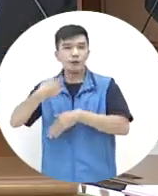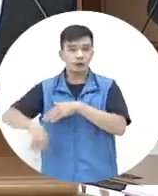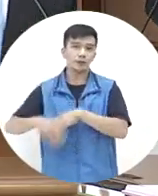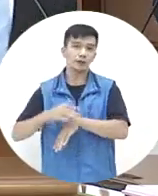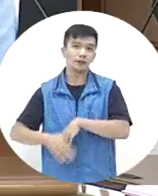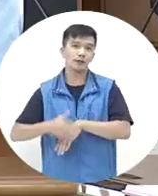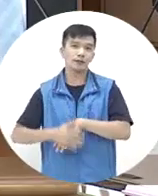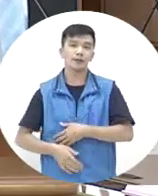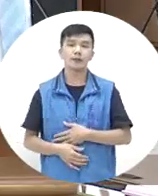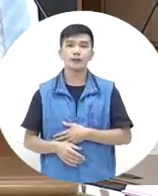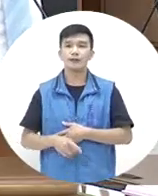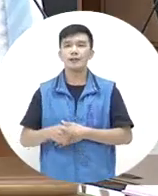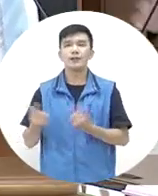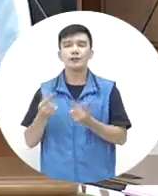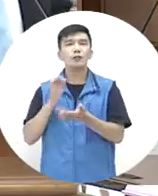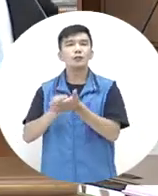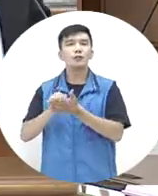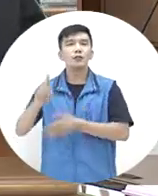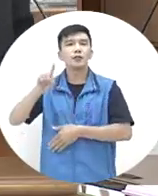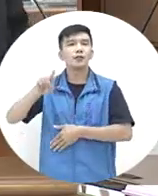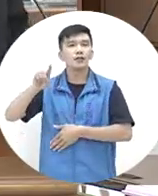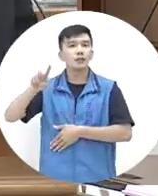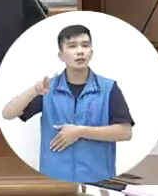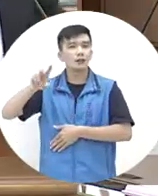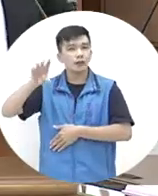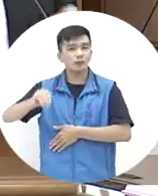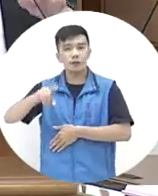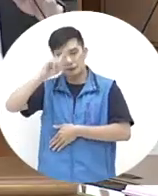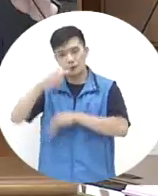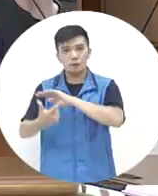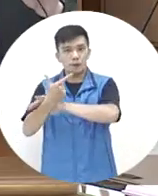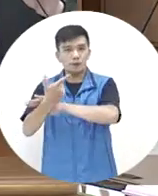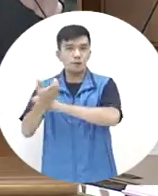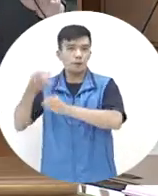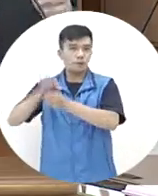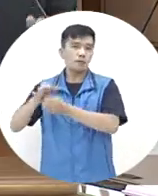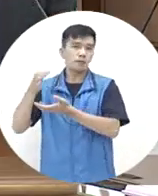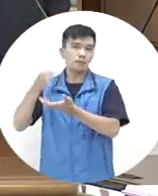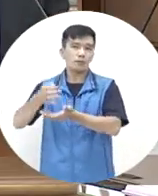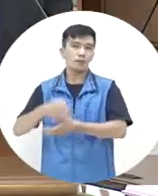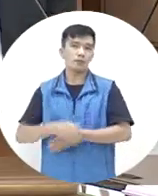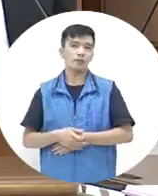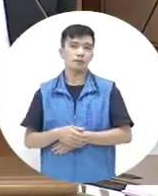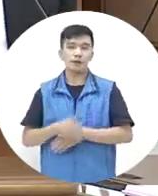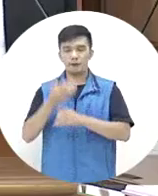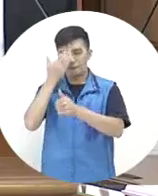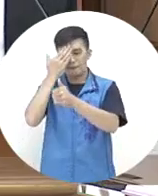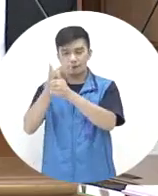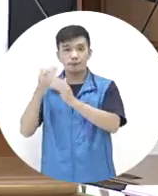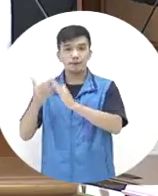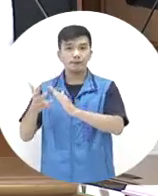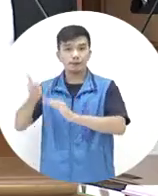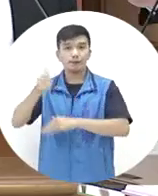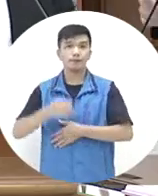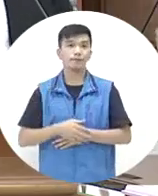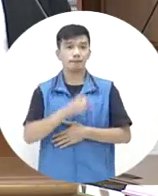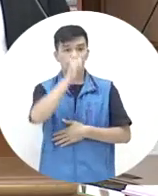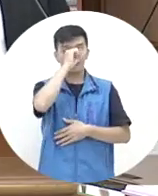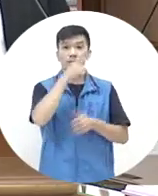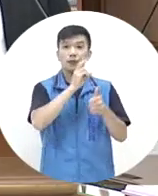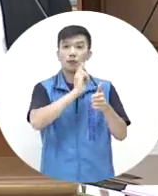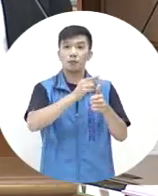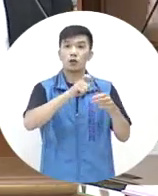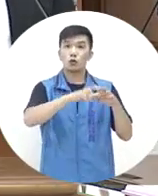是1000万、2000万多少的经费，要用最快时间 去看一下了，好不好？ 对， 好， 拜托市长，好不好？ 好，请公务局跟那个区公